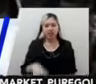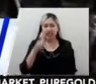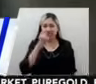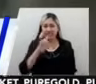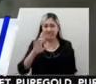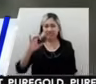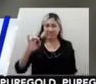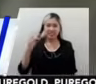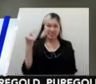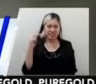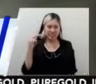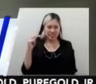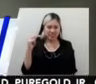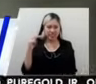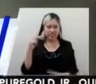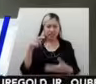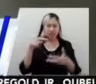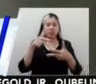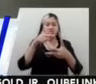Jocelyn.